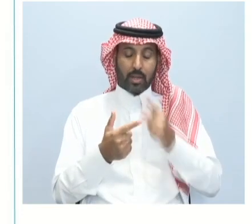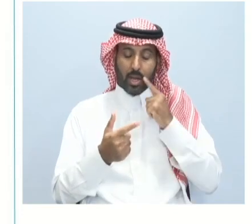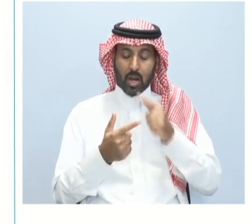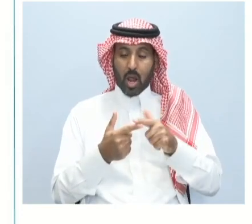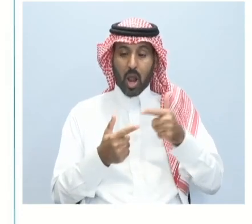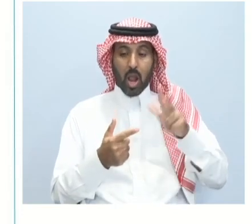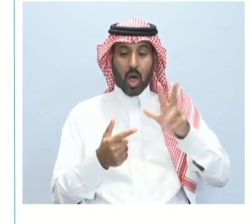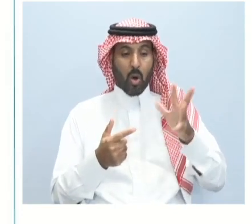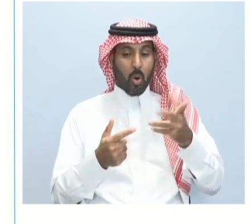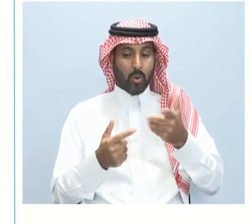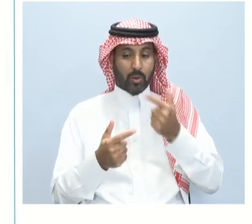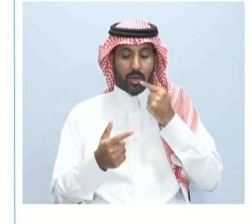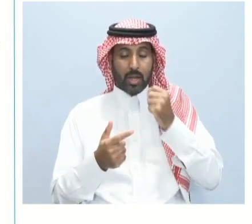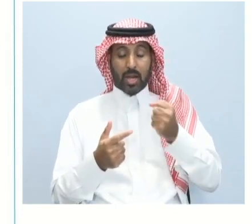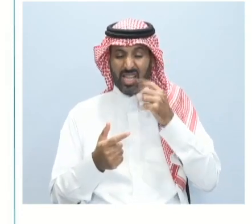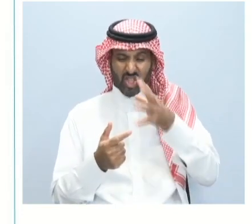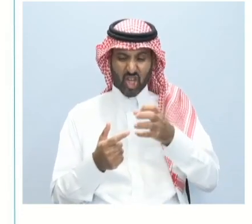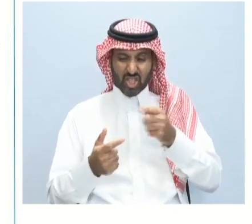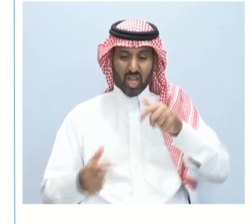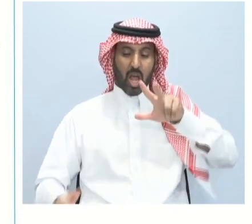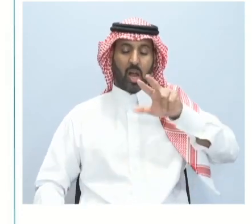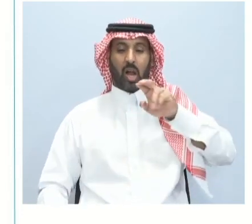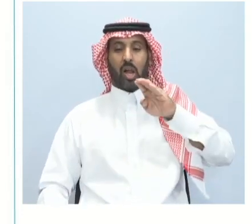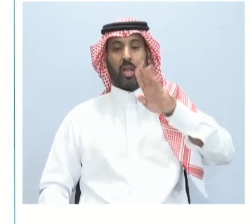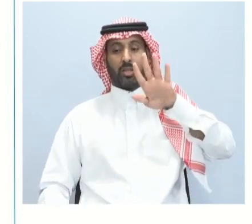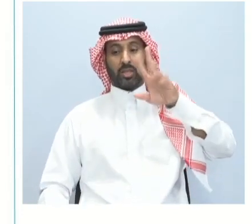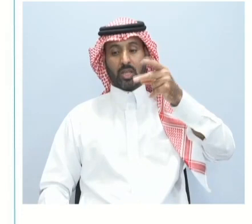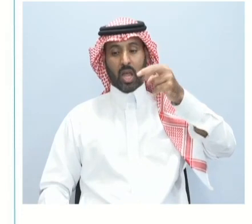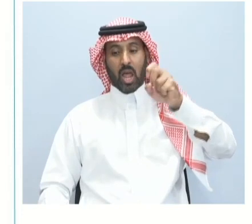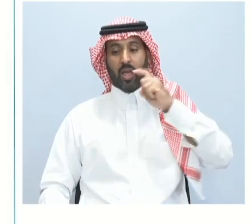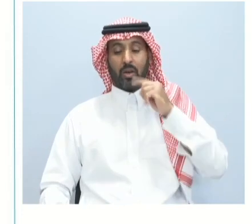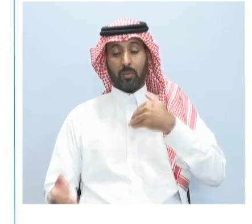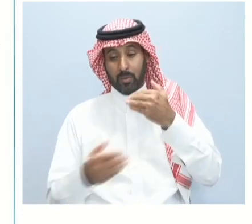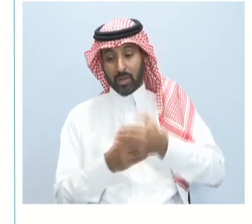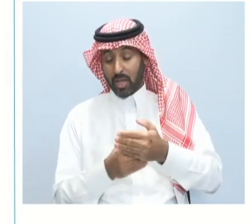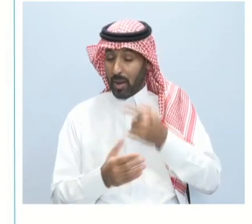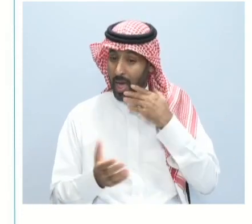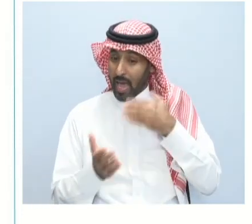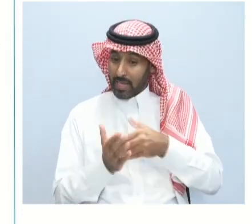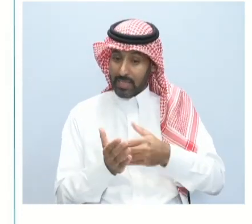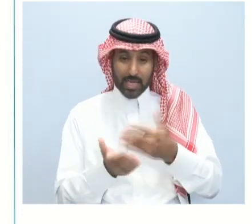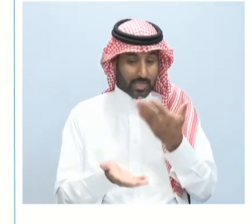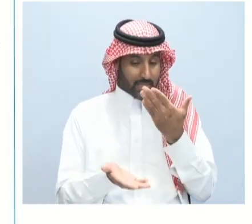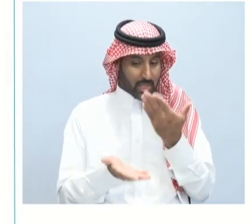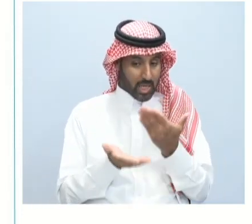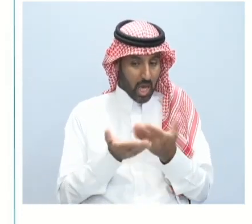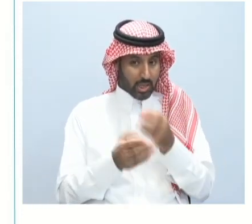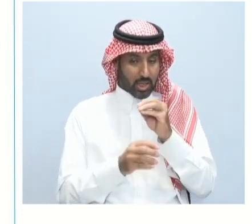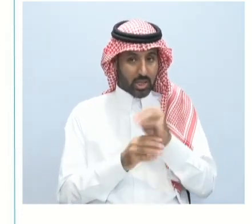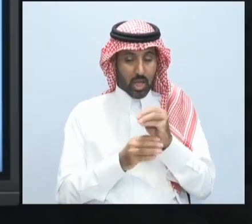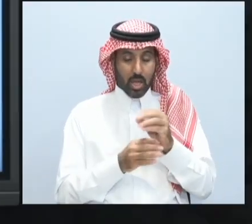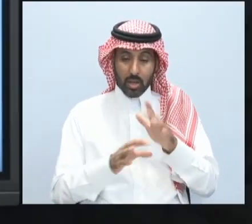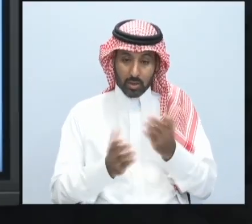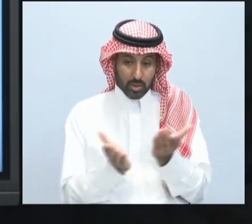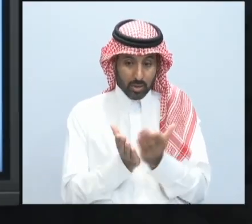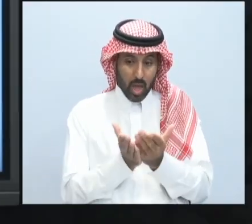خوارزميه الخوارزميه الاستدلاليه الجشعه قمنا في نهايه الدرس بعمل مقارنه بين الخوارز ميتين من ناحيه السرعه